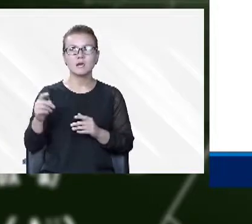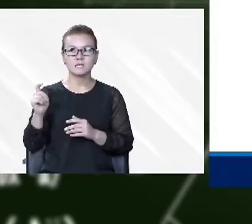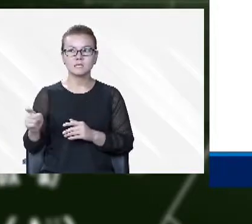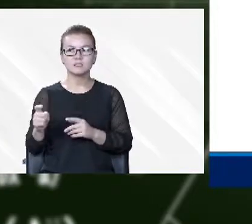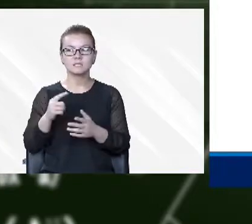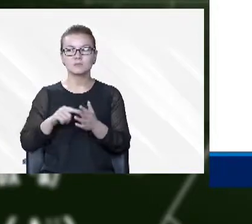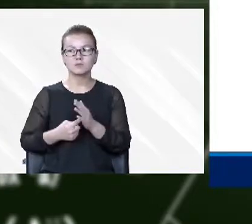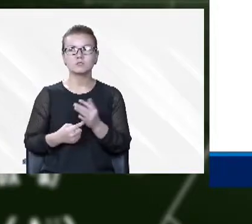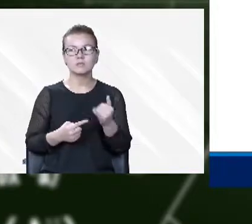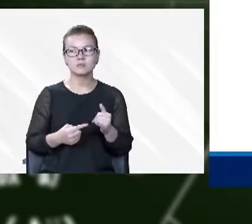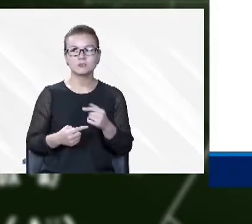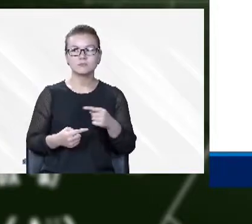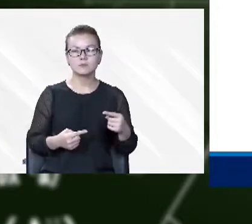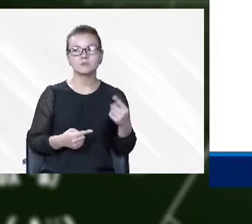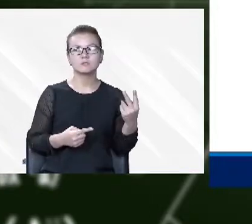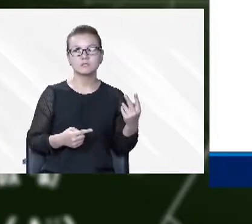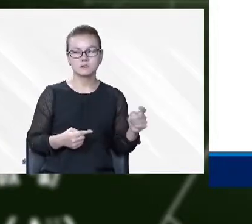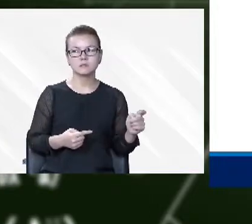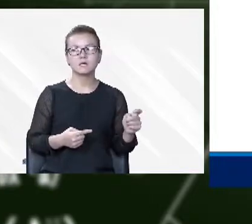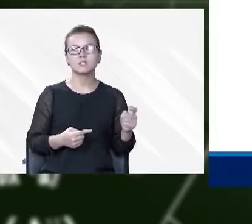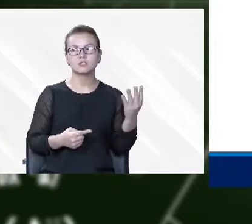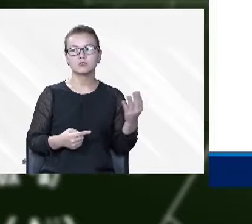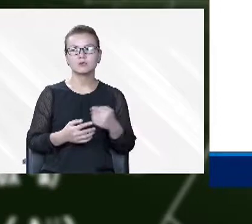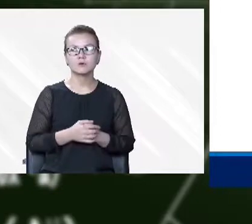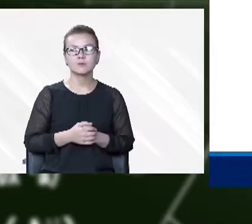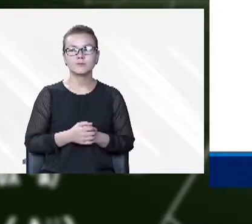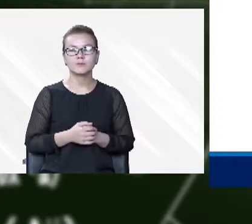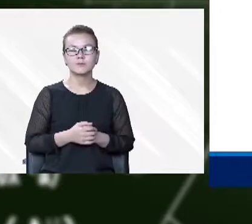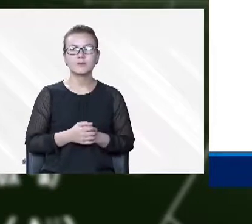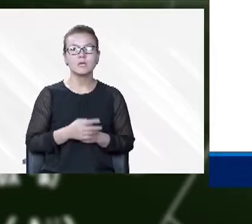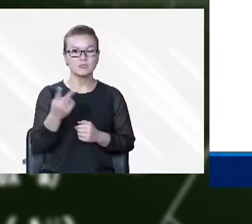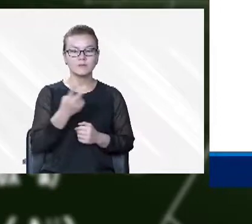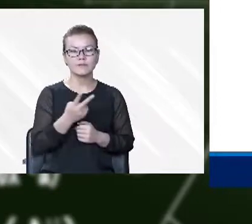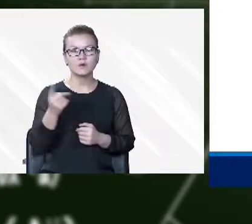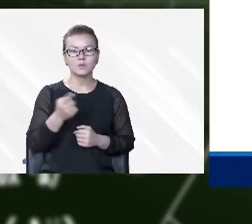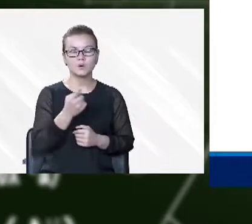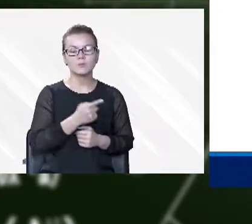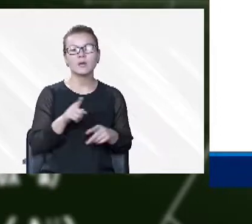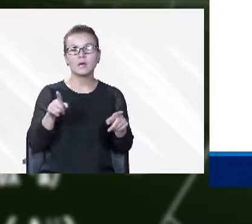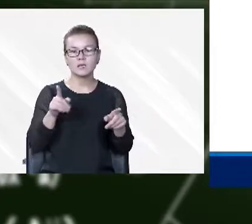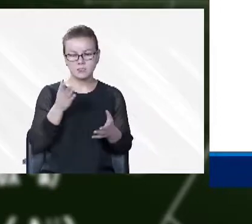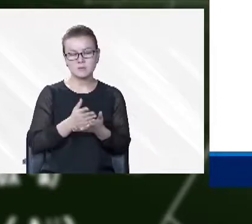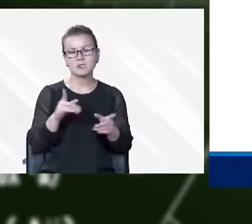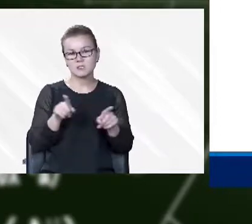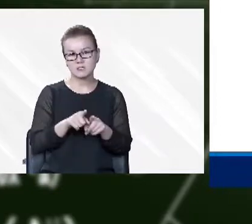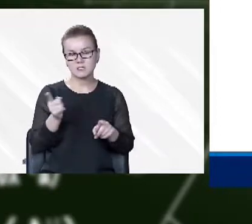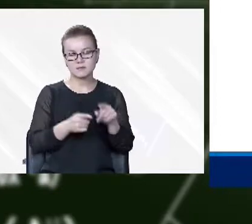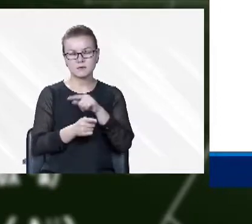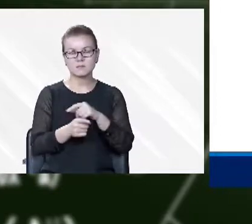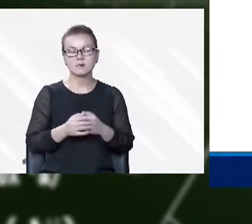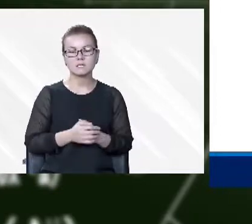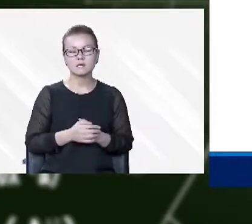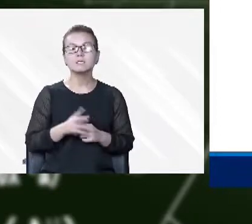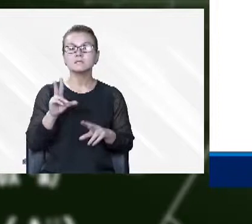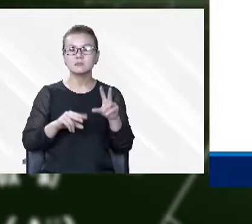единицы и разности x и 4. Обе дроби имеют одинаковые знаменатели,